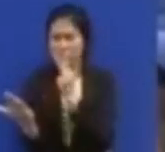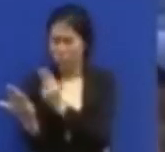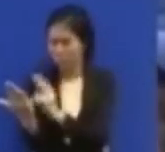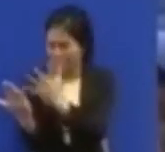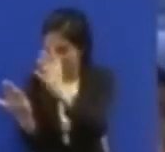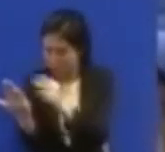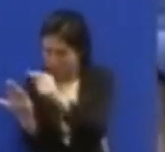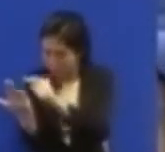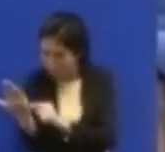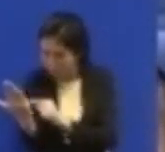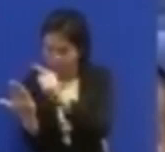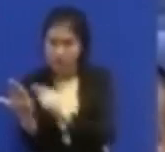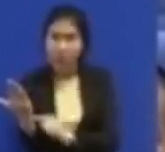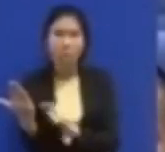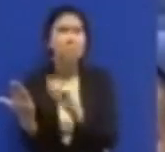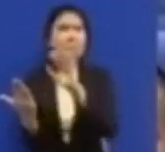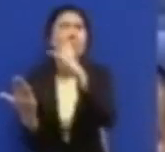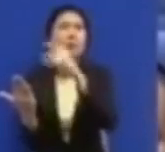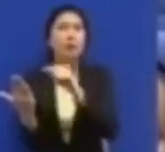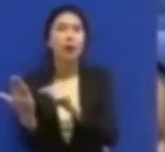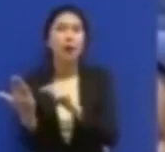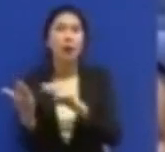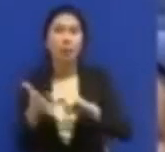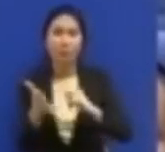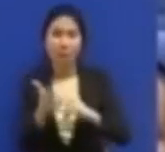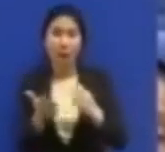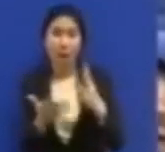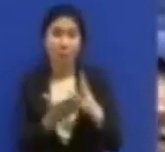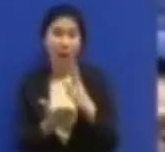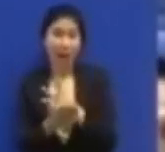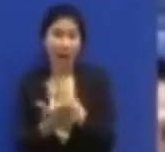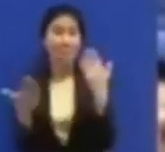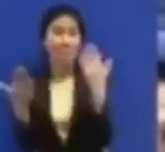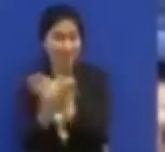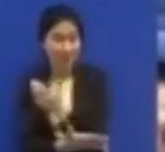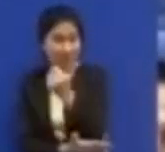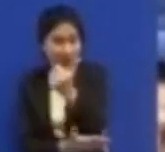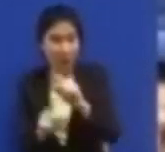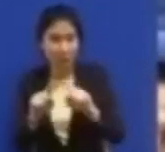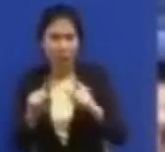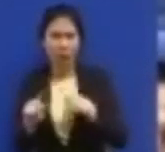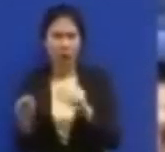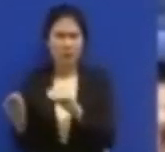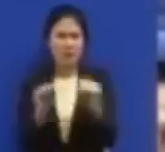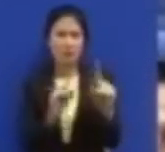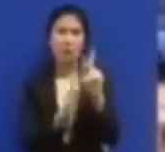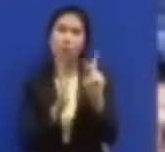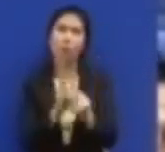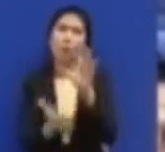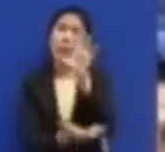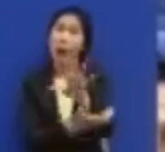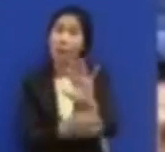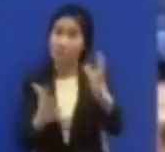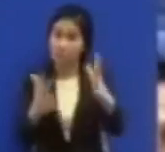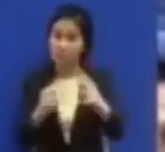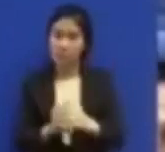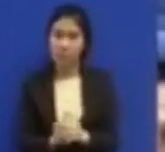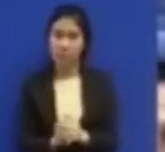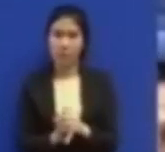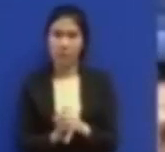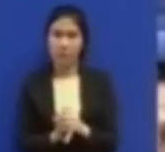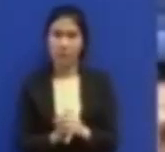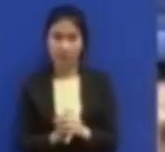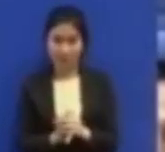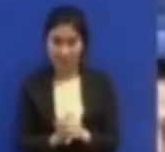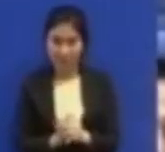ลี่ยนวาระประชุมได้ครับแต่เลื่อนวาระประชุมไม่มีในข้อบังคับ ประการที่สองที่ท่านประธานอาจ